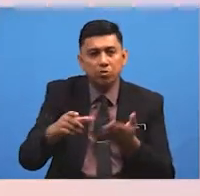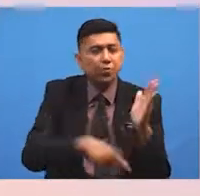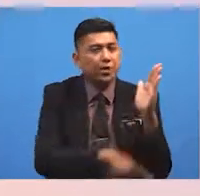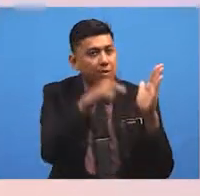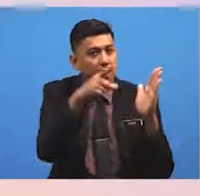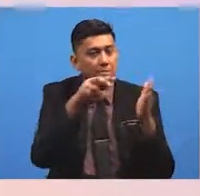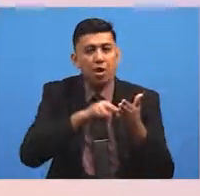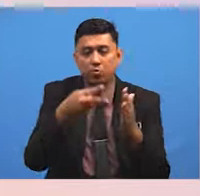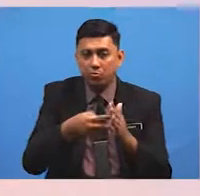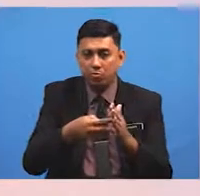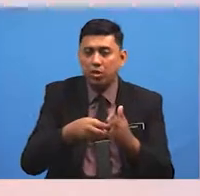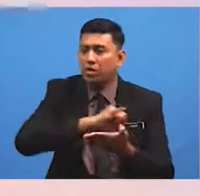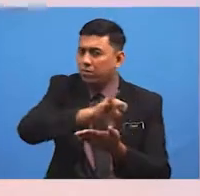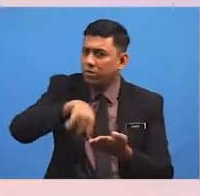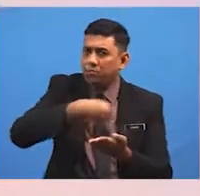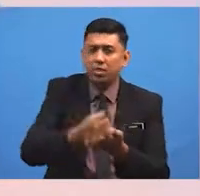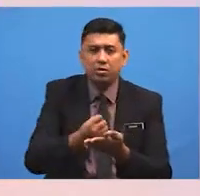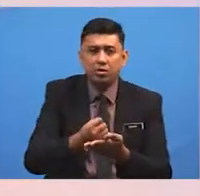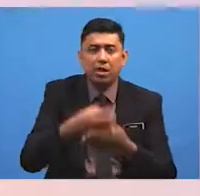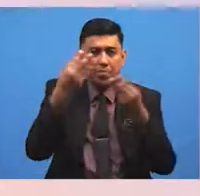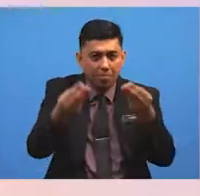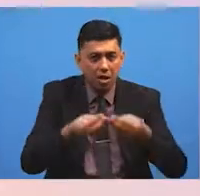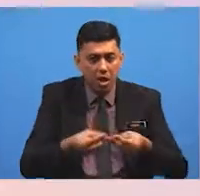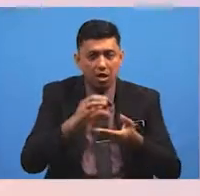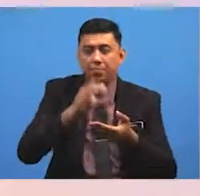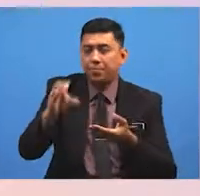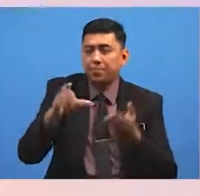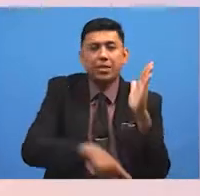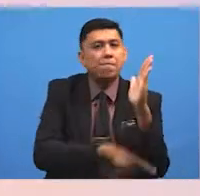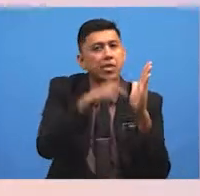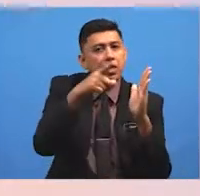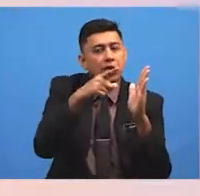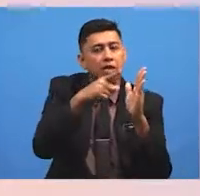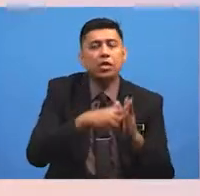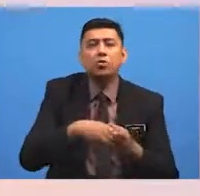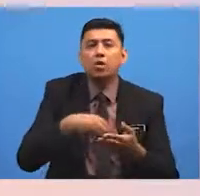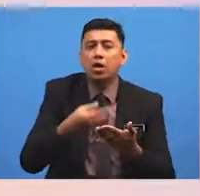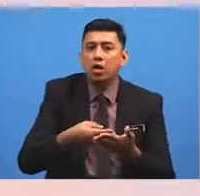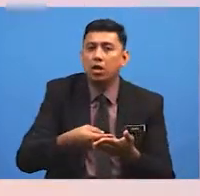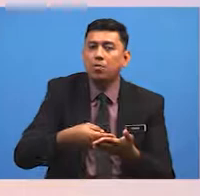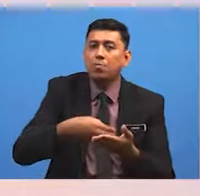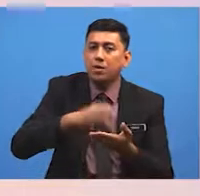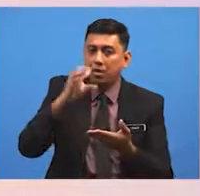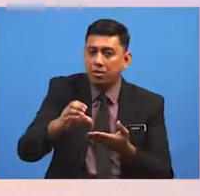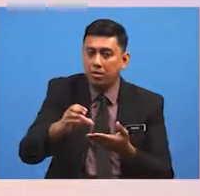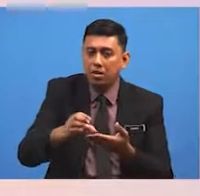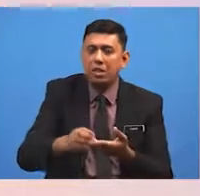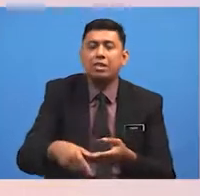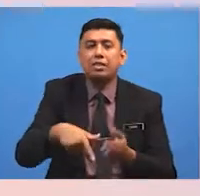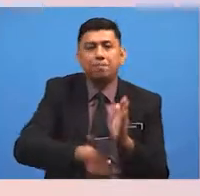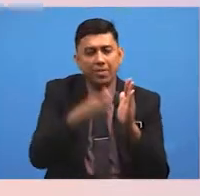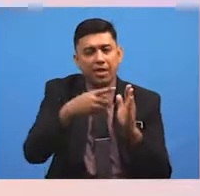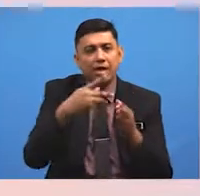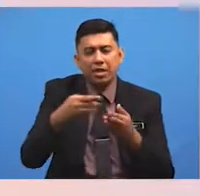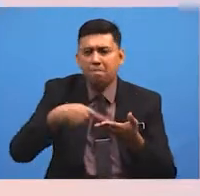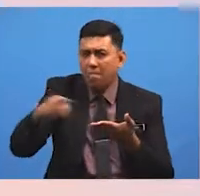bermaksud jumlah penerimaan tunai Hai melebihi daripada jumlah pembayaran tunai